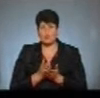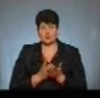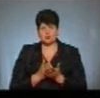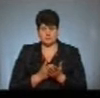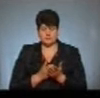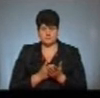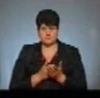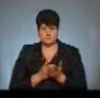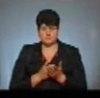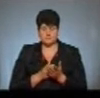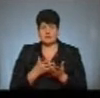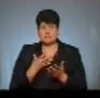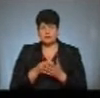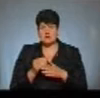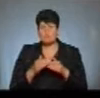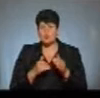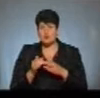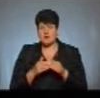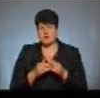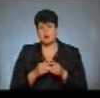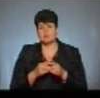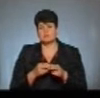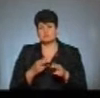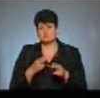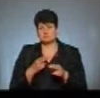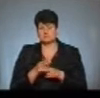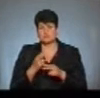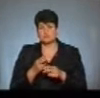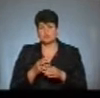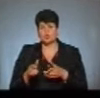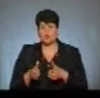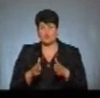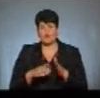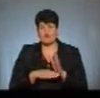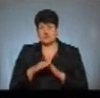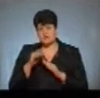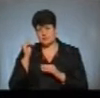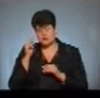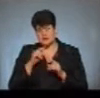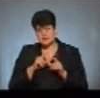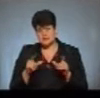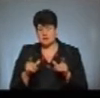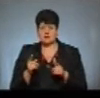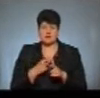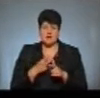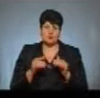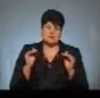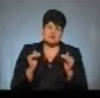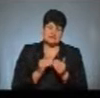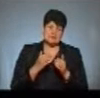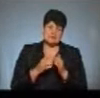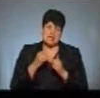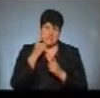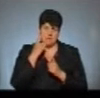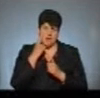саме своїми ж руками закрити собі дорогу у вищий навчальний заклад або знизити середній бал